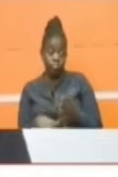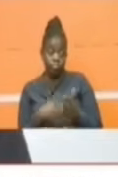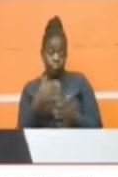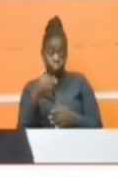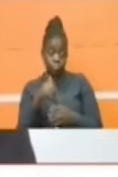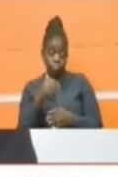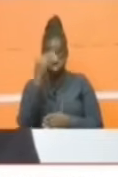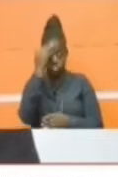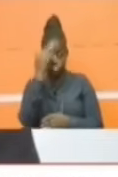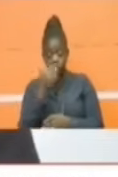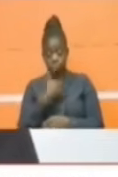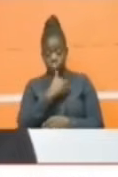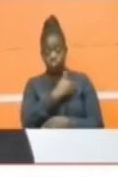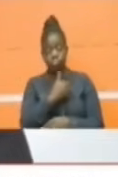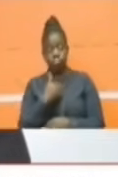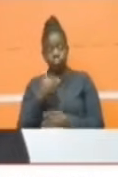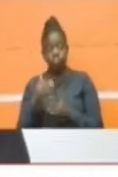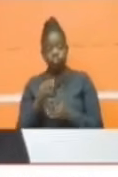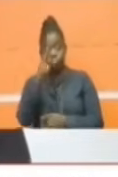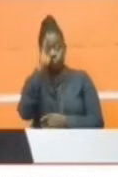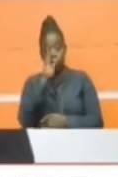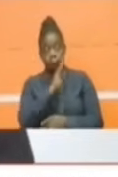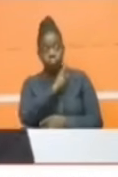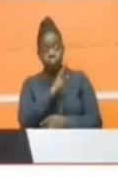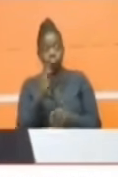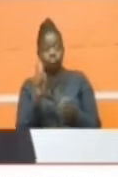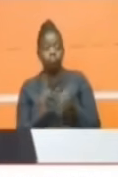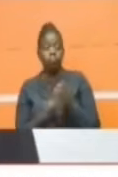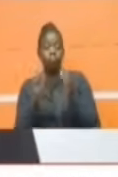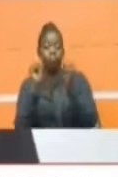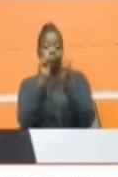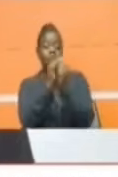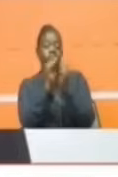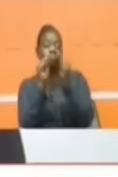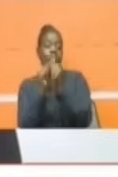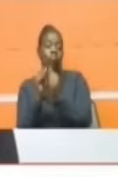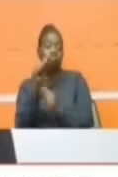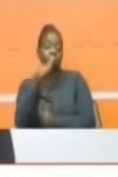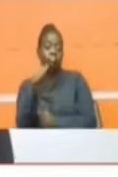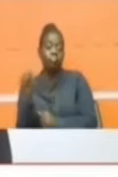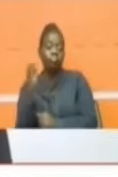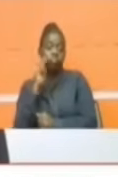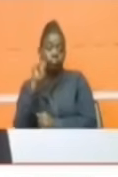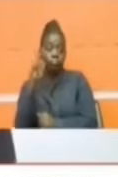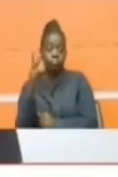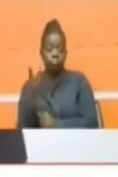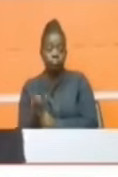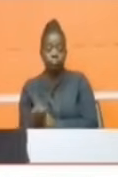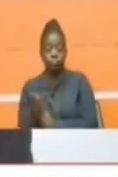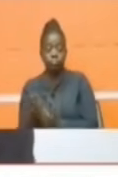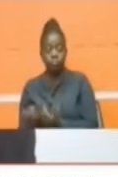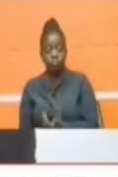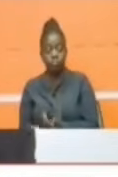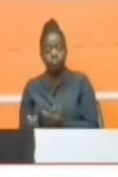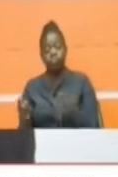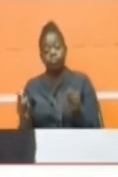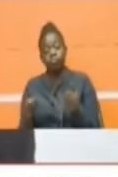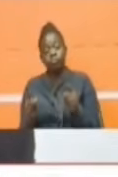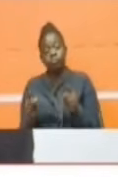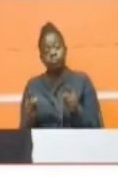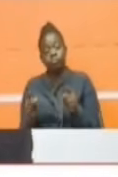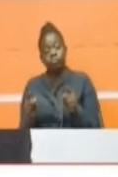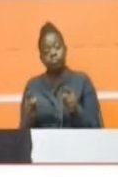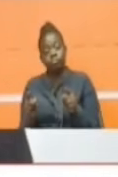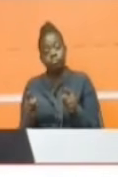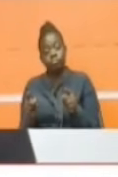Bakatuliki, kwaya esooka mu Anglican bagenda kubanga bafuna million 10-10. Kwaya eyokubiri mu Bakatuliki, kwaya n'ekwata